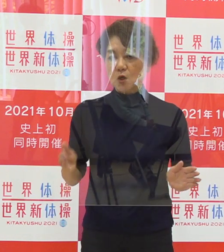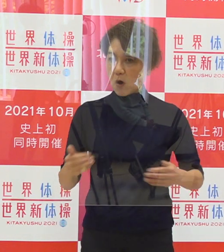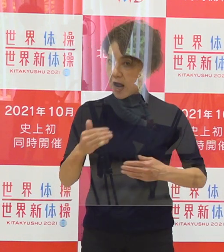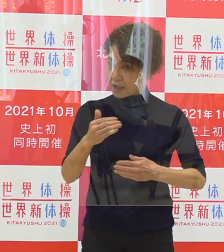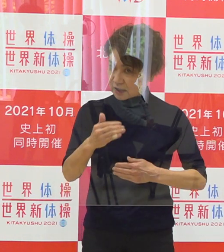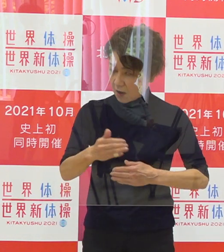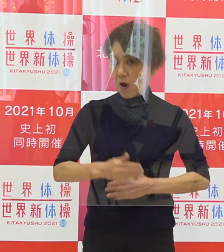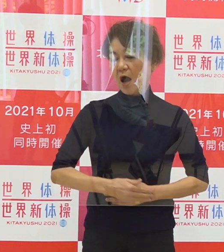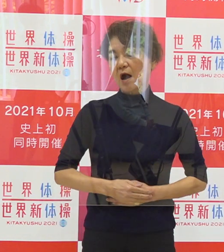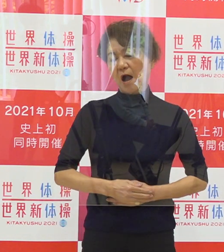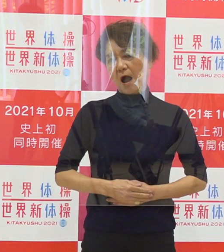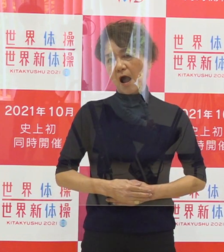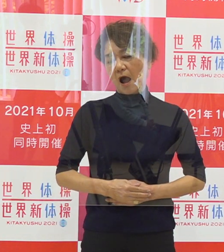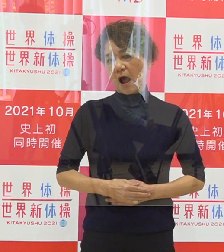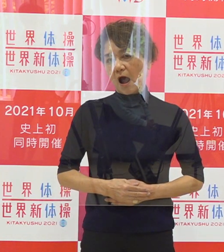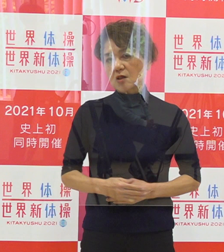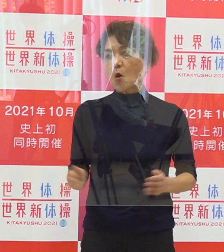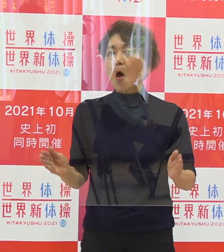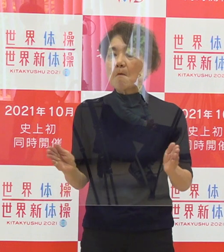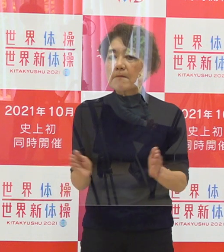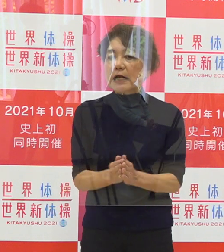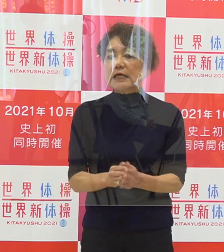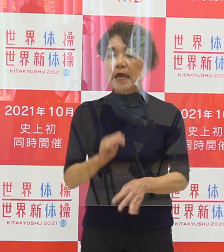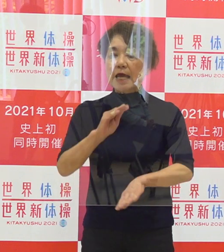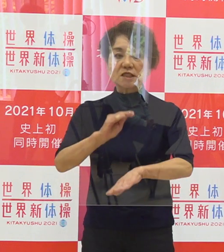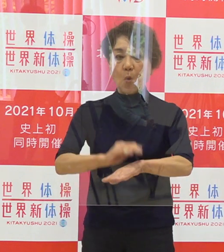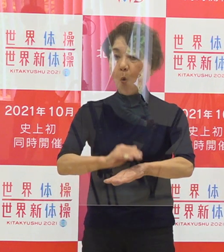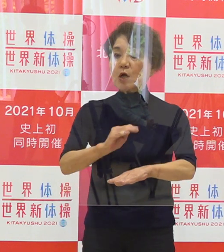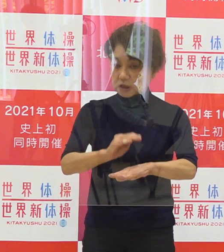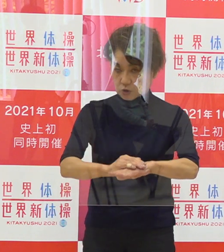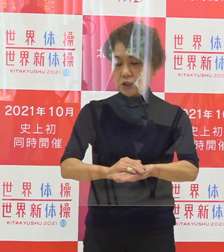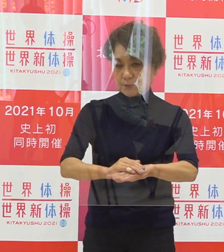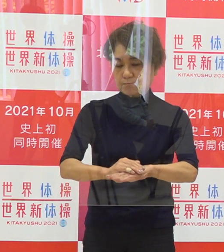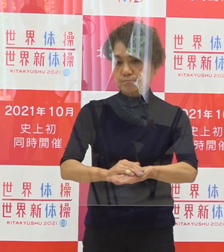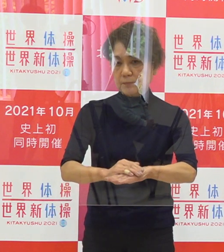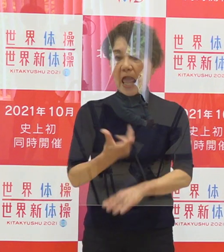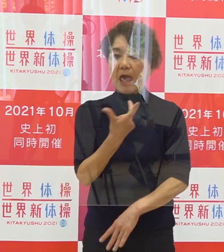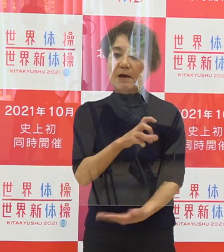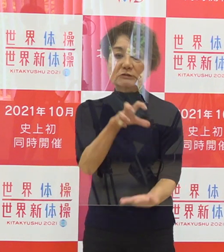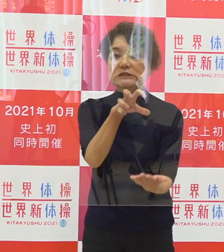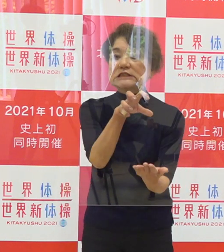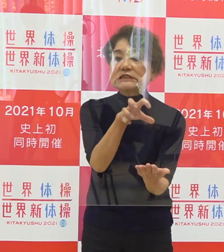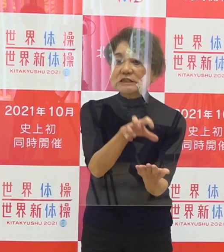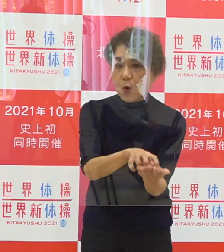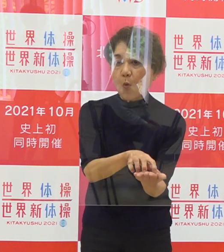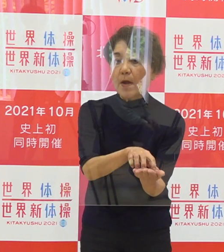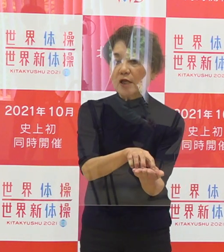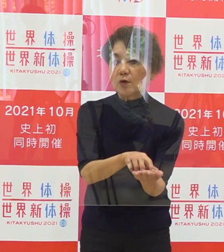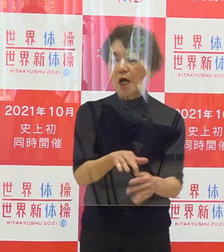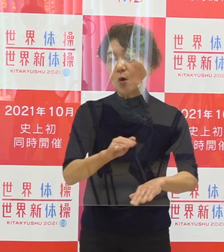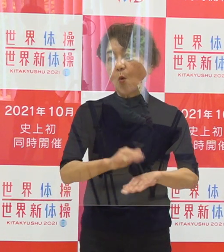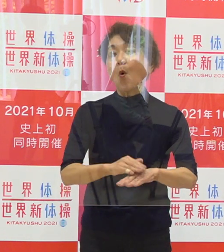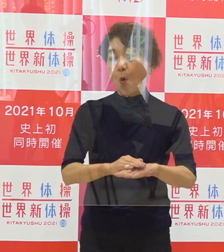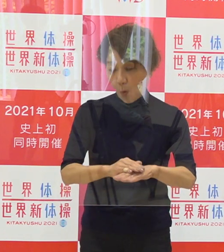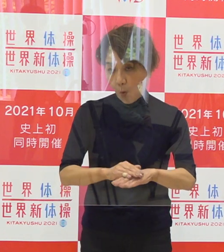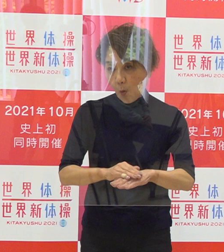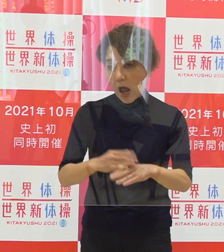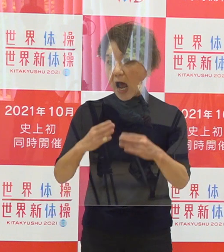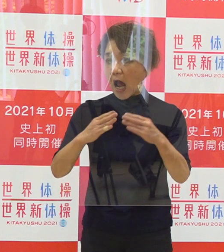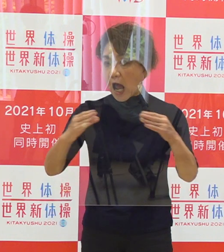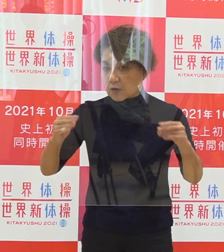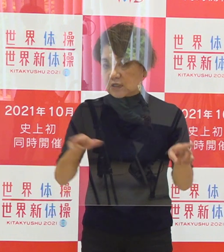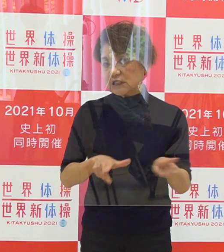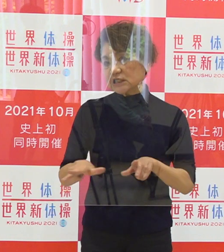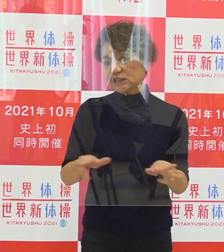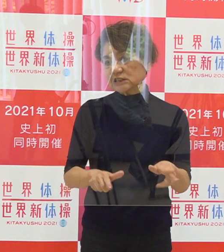そのパッケージ方式というのがですね、 当時の国や自治体の方針